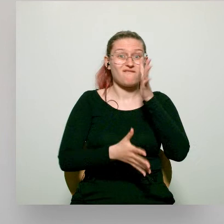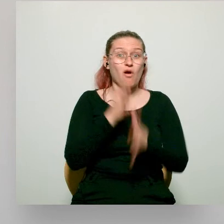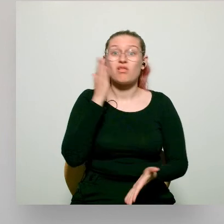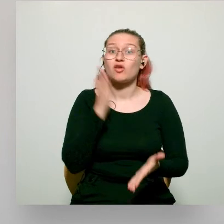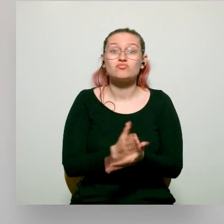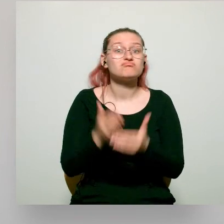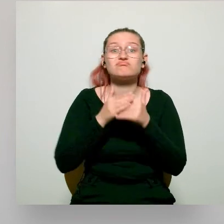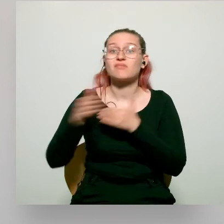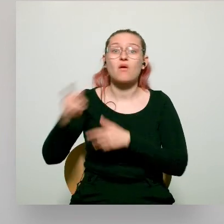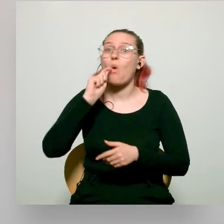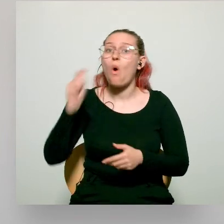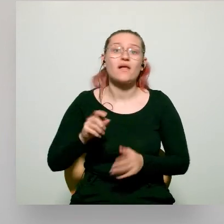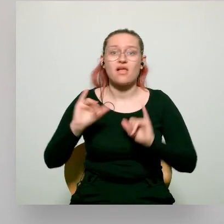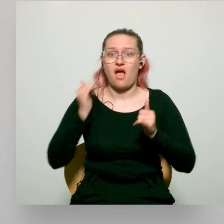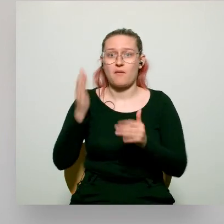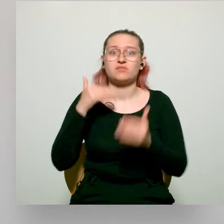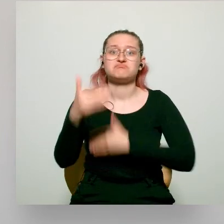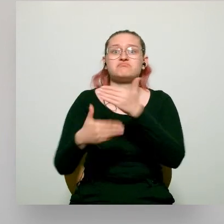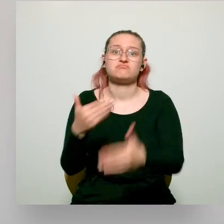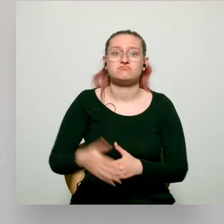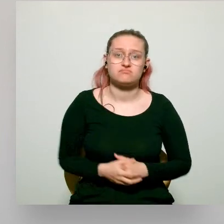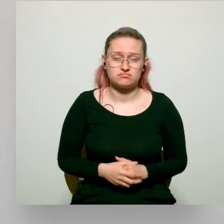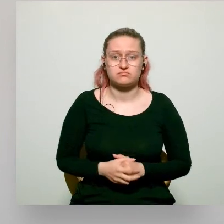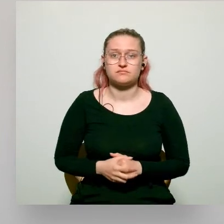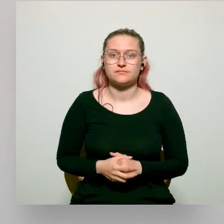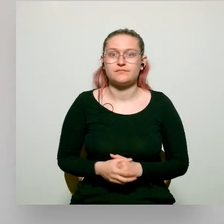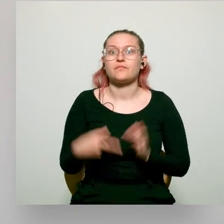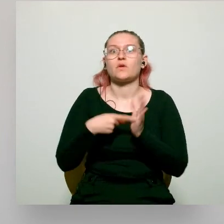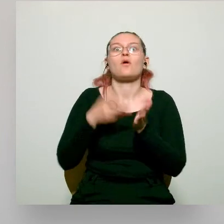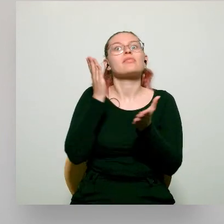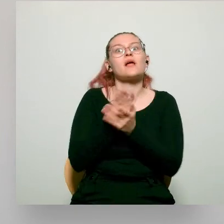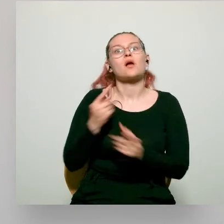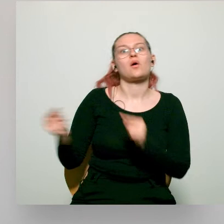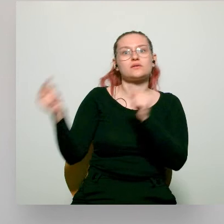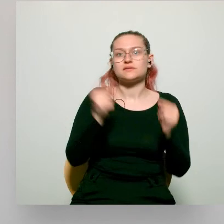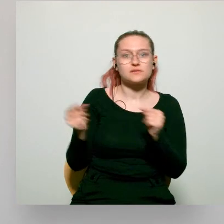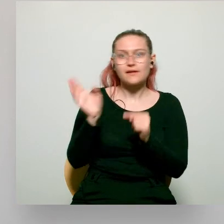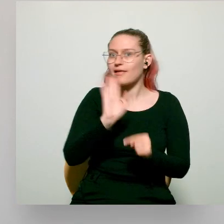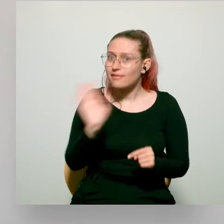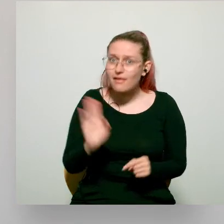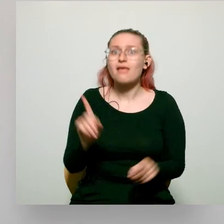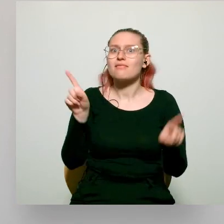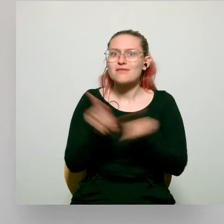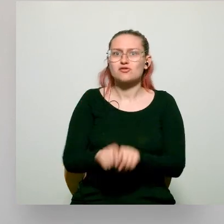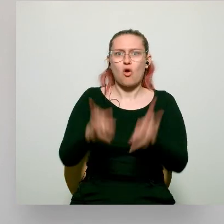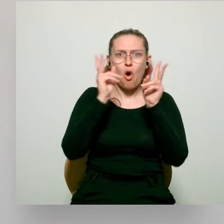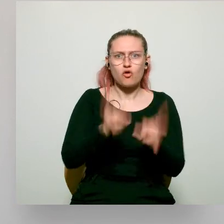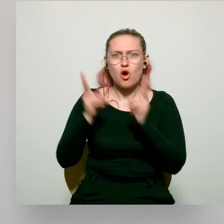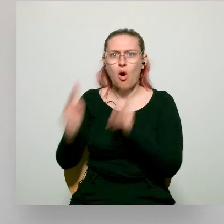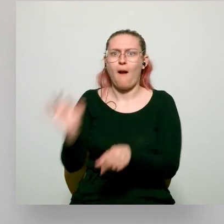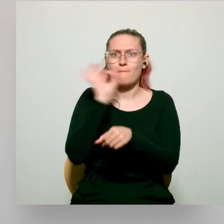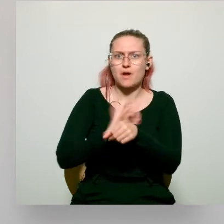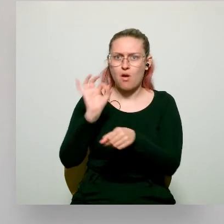jest debata intelektualna, ale też są już konkretne też projekty dyskutowane. No wczoraj Rada Najwyższa,